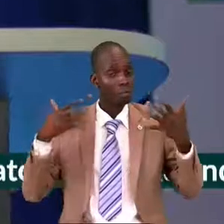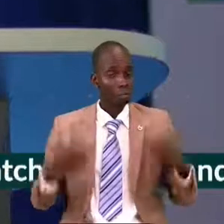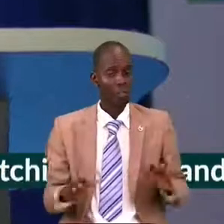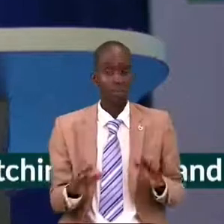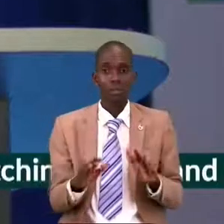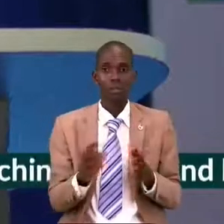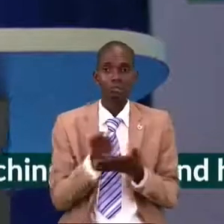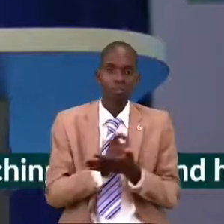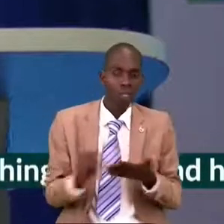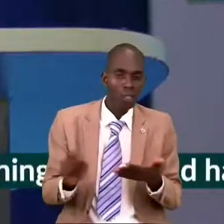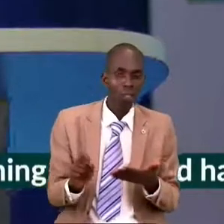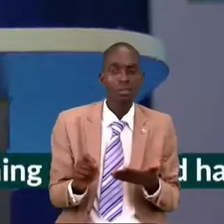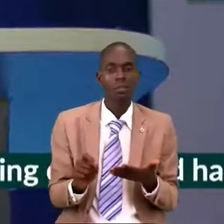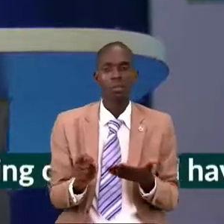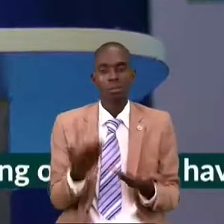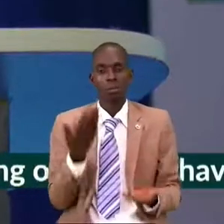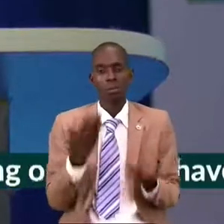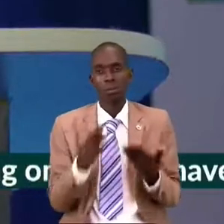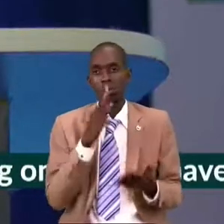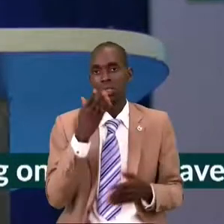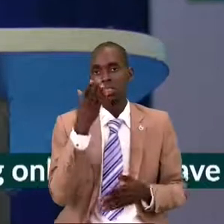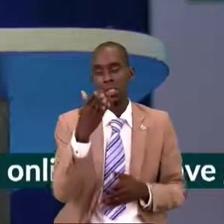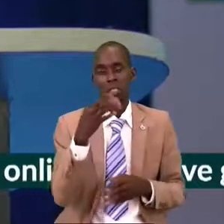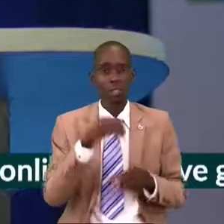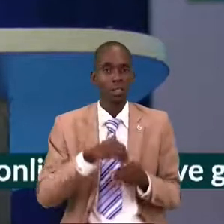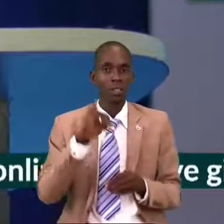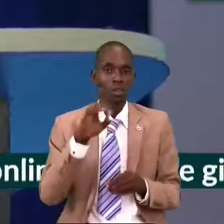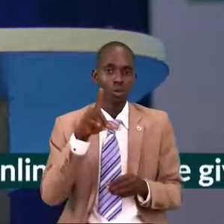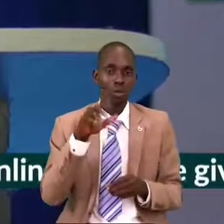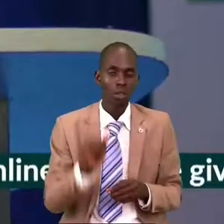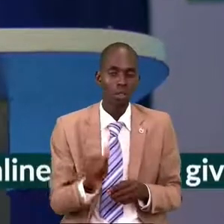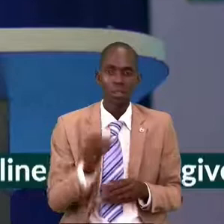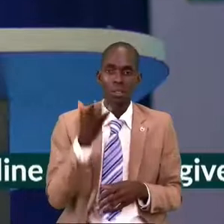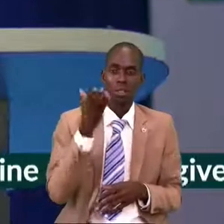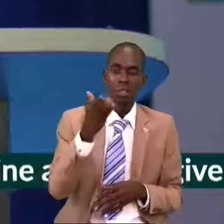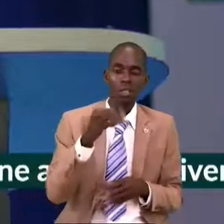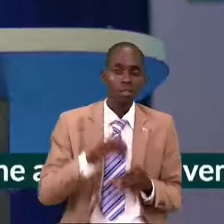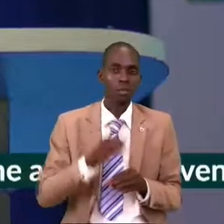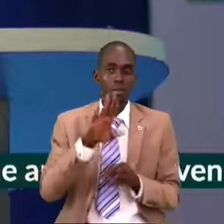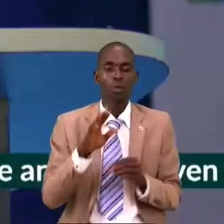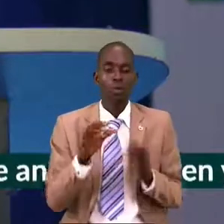votre vie. Il faut parler à Dieu. Que veux-tu qu'il fasse pour toi ce soir?